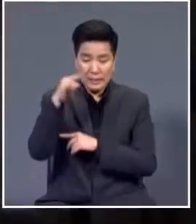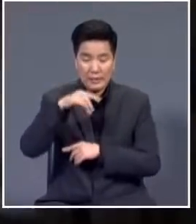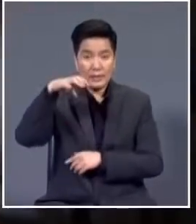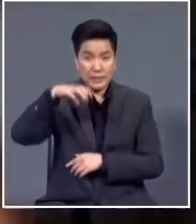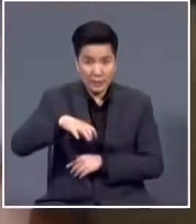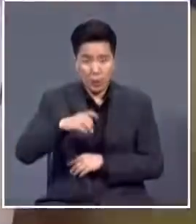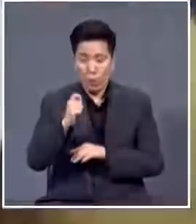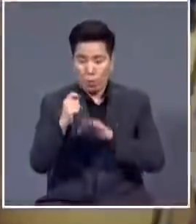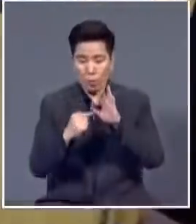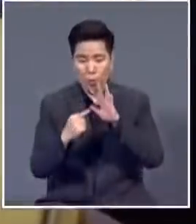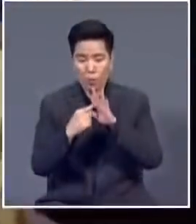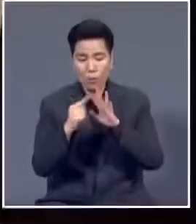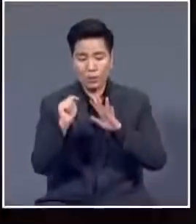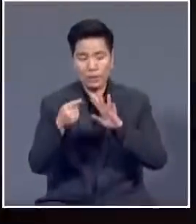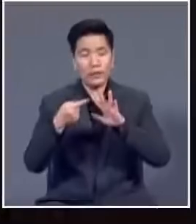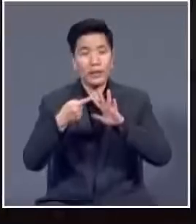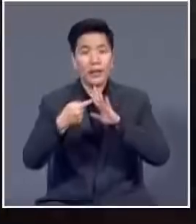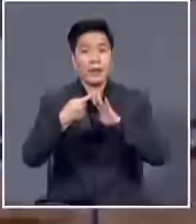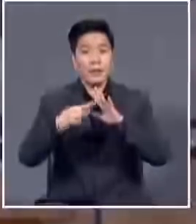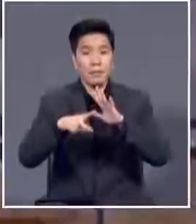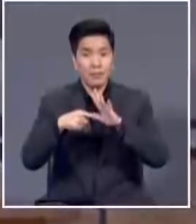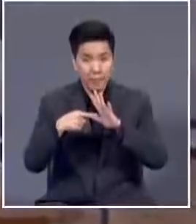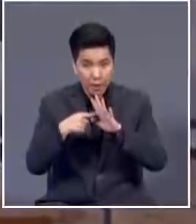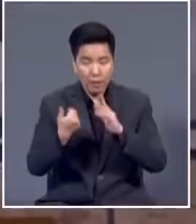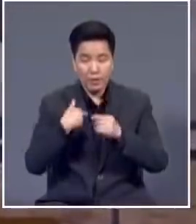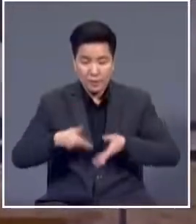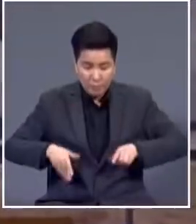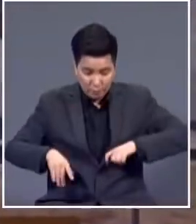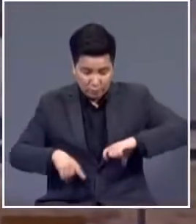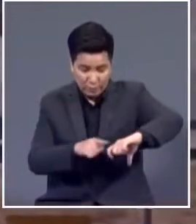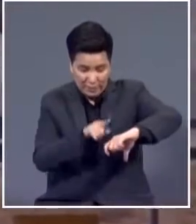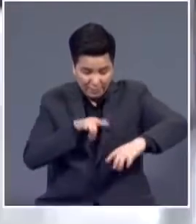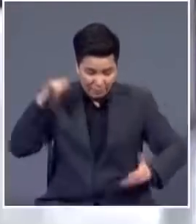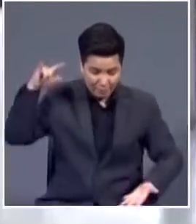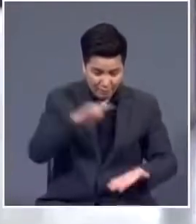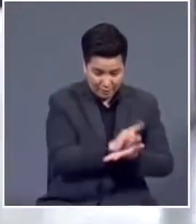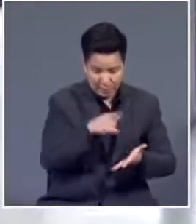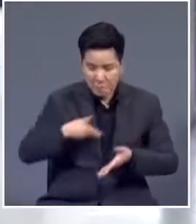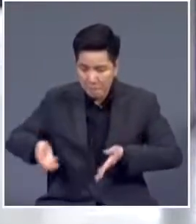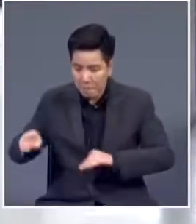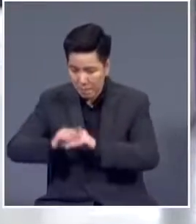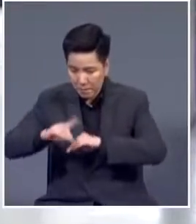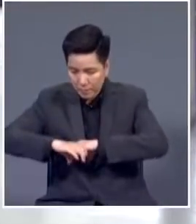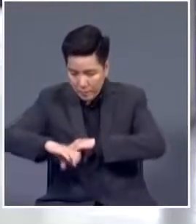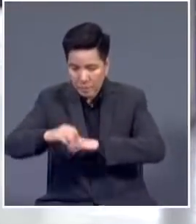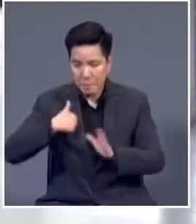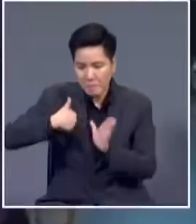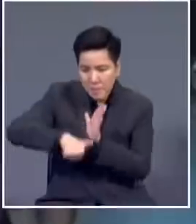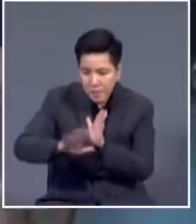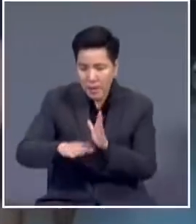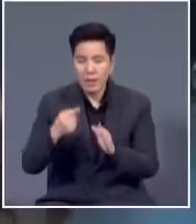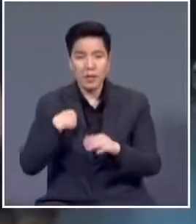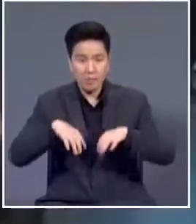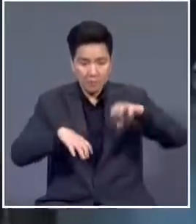าทิการสร้างศูนย์ซ่อมบำรุงอากาศยานทางวิ่งที่2พื้นที่ขนส่งสินค้าทางอากาศเขตปลอดอากรและอาคารผู้โดย